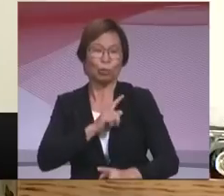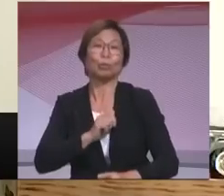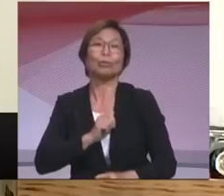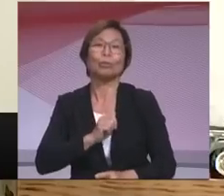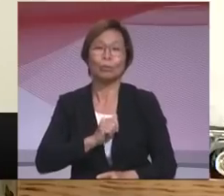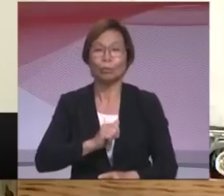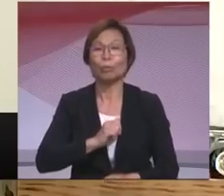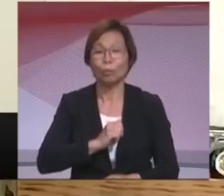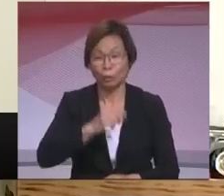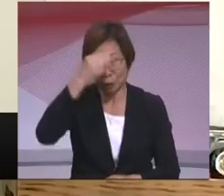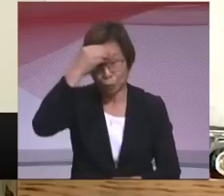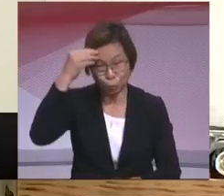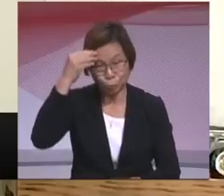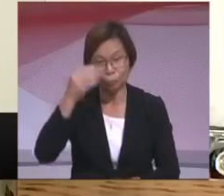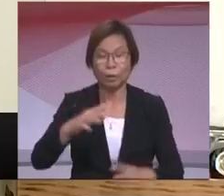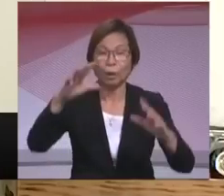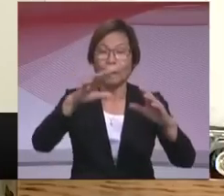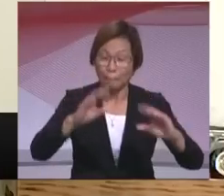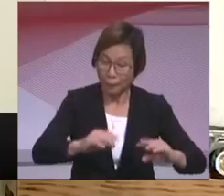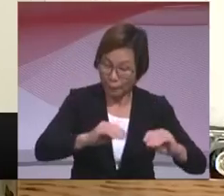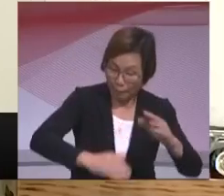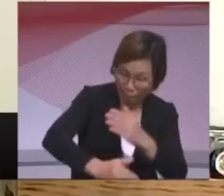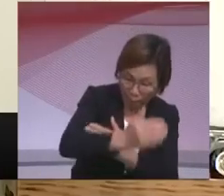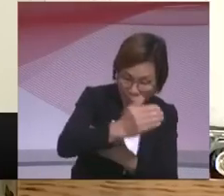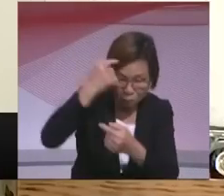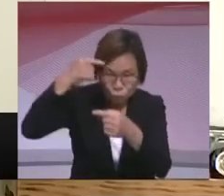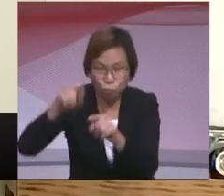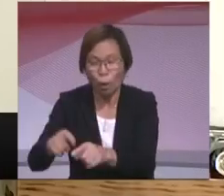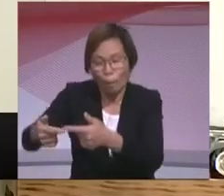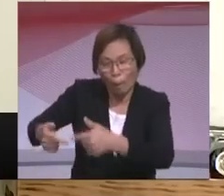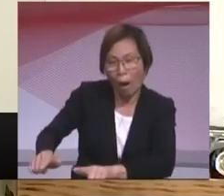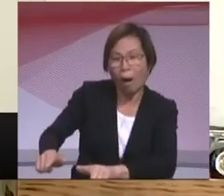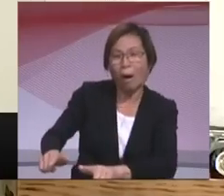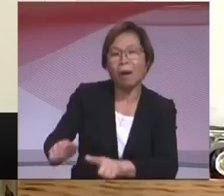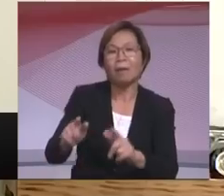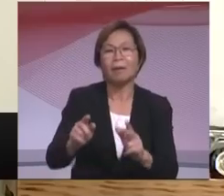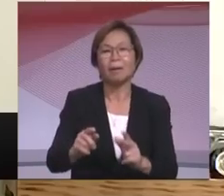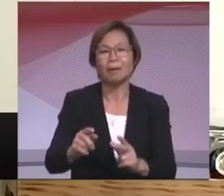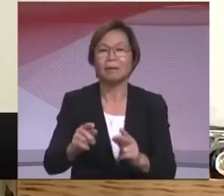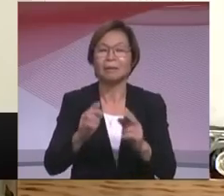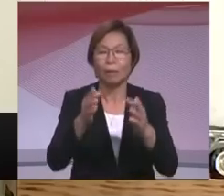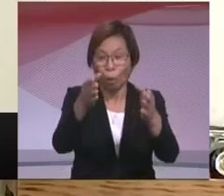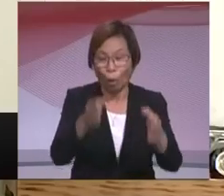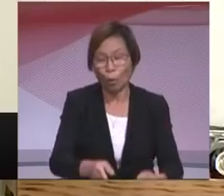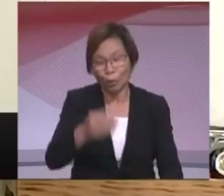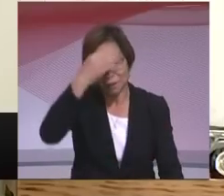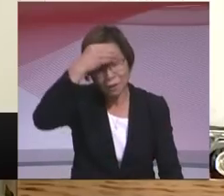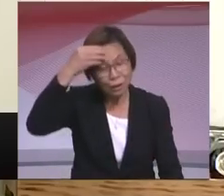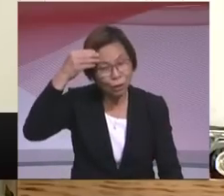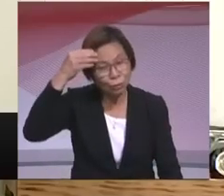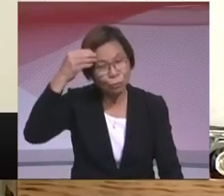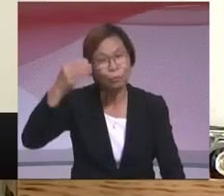itu, sidang khas ini bersetuju untuk membenarkan penganut Hindu mengikuti